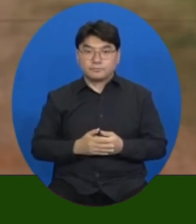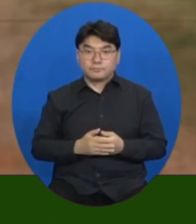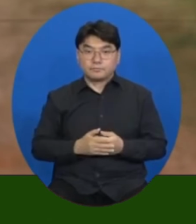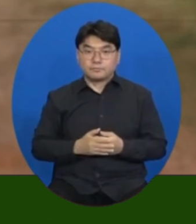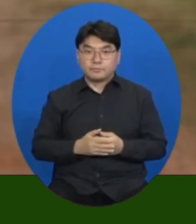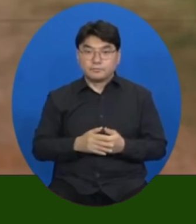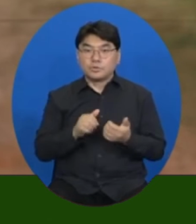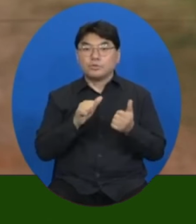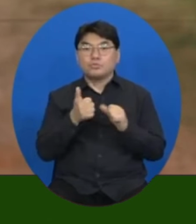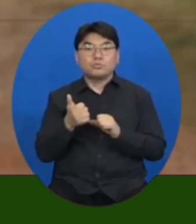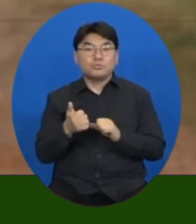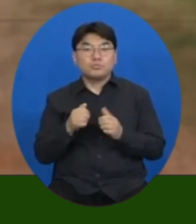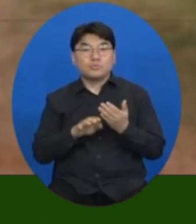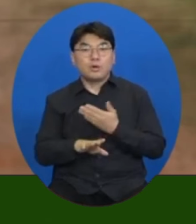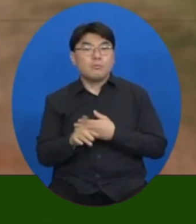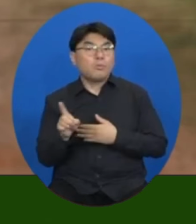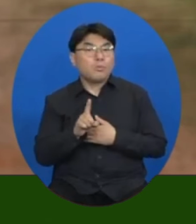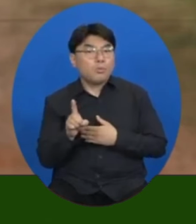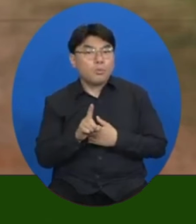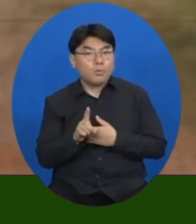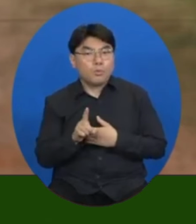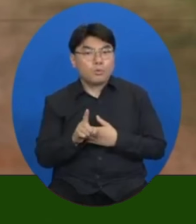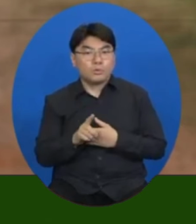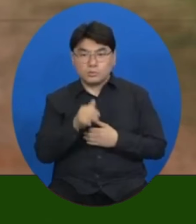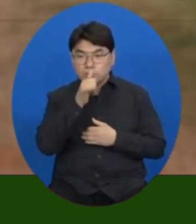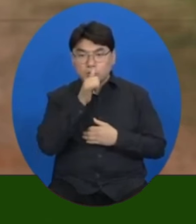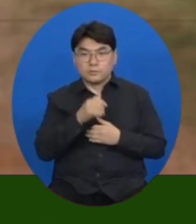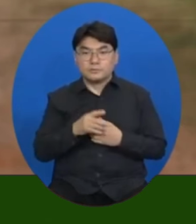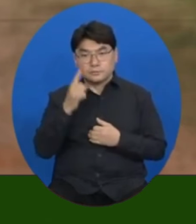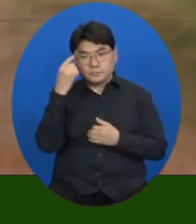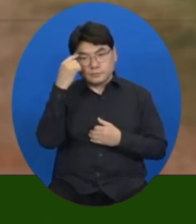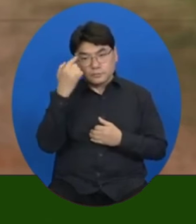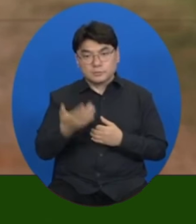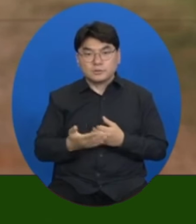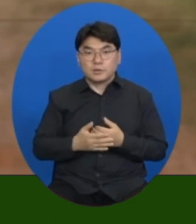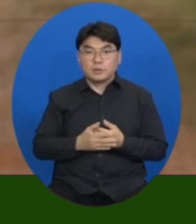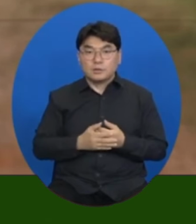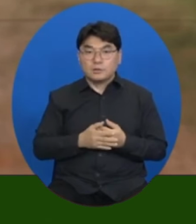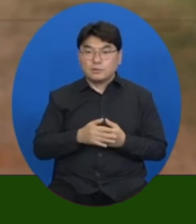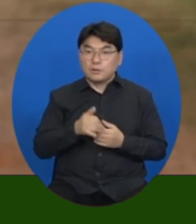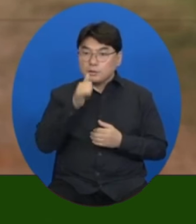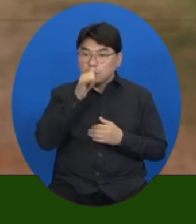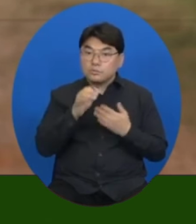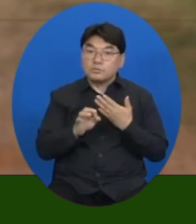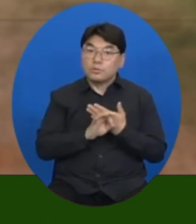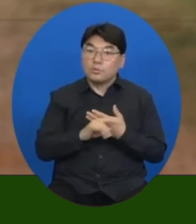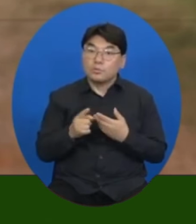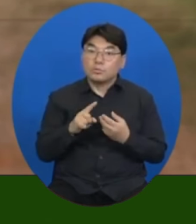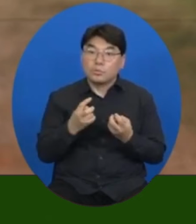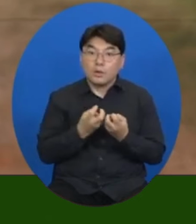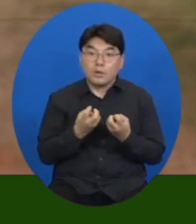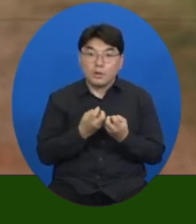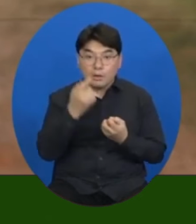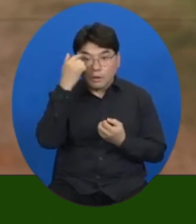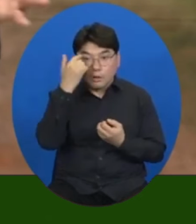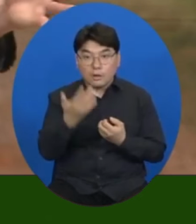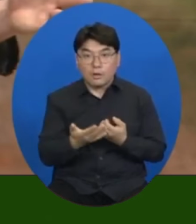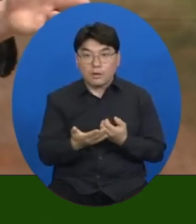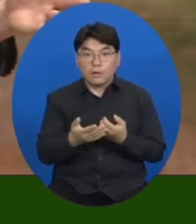뭐가 있어 여러분 없으면요 뭐 다행이죠 근데 있으면요